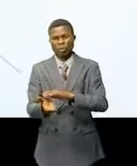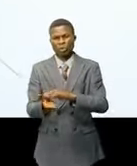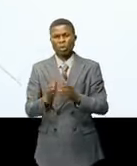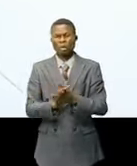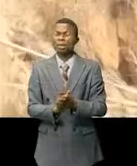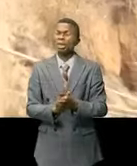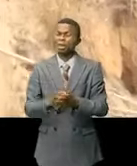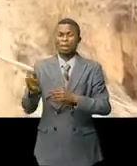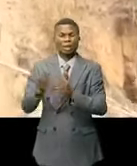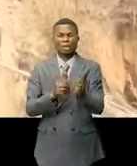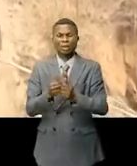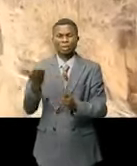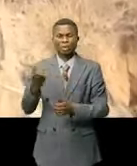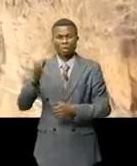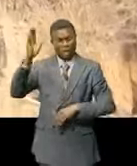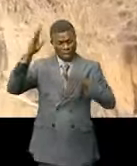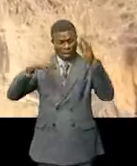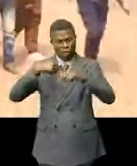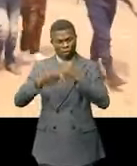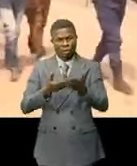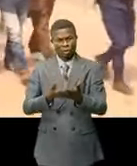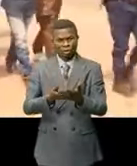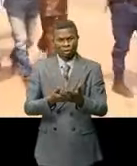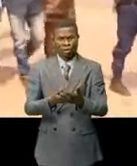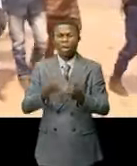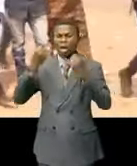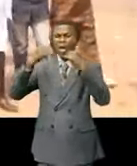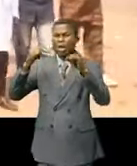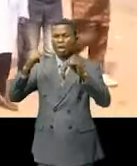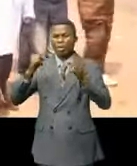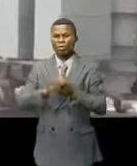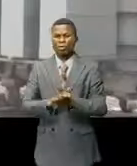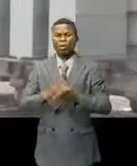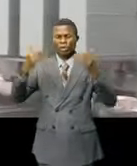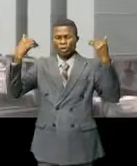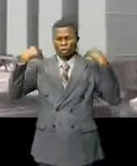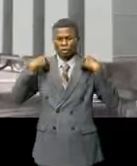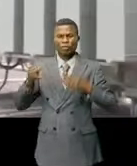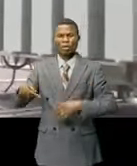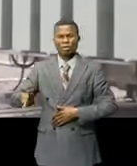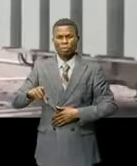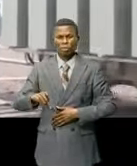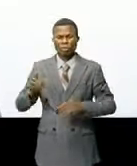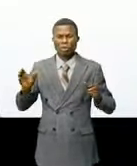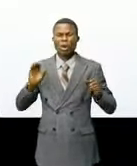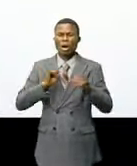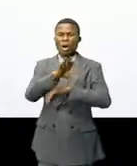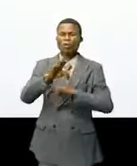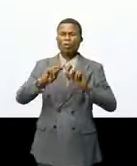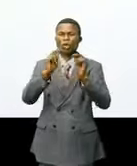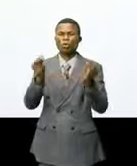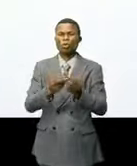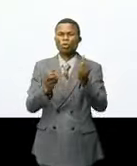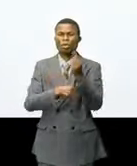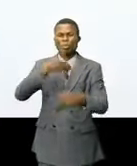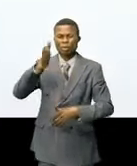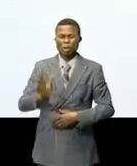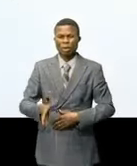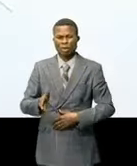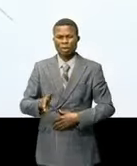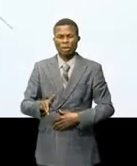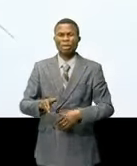risque de l'emporter à la première pluie diluvienne. Aussitôt informé, le gouverneur de la province du Kwango a mobilisé une équipe locale d'experts de l'office des routes et